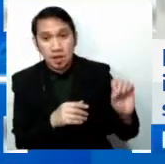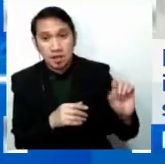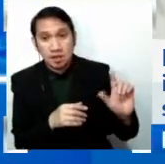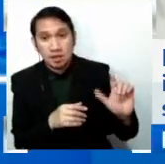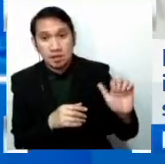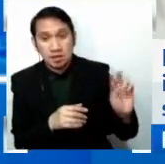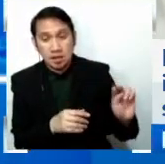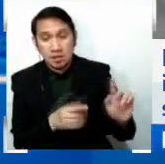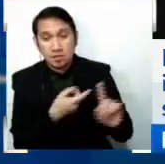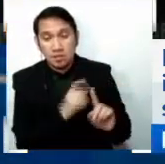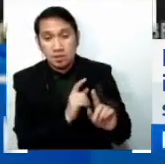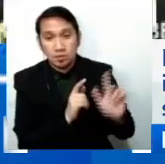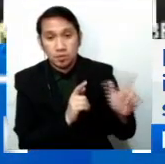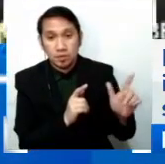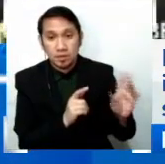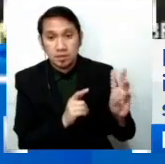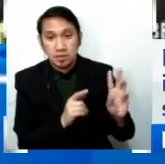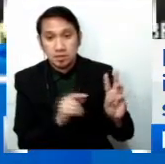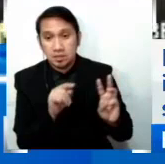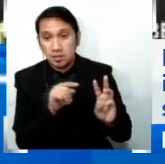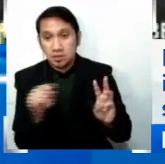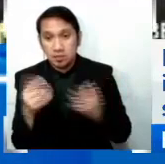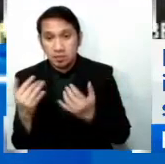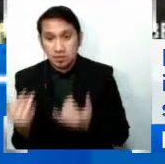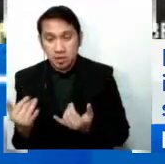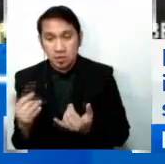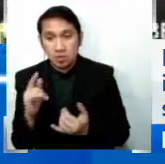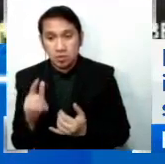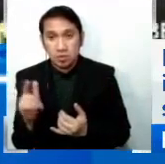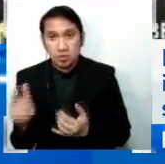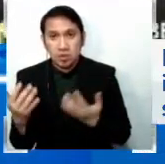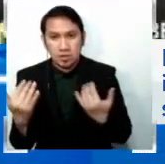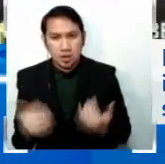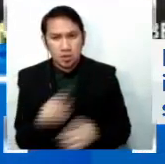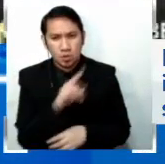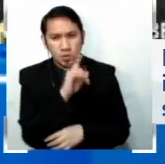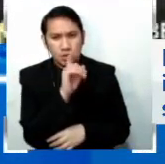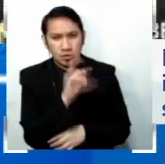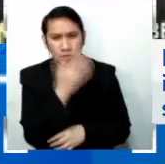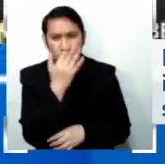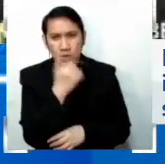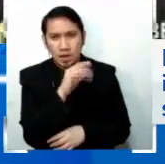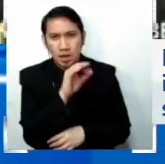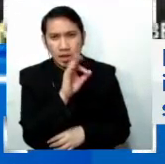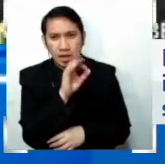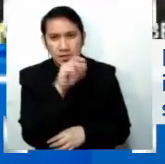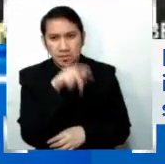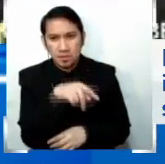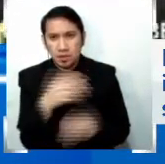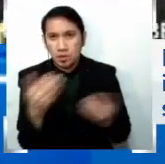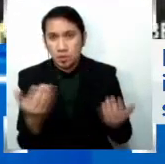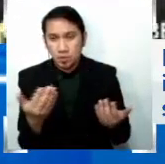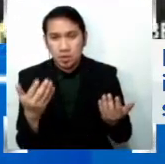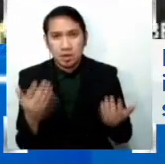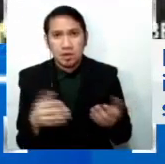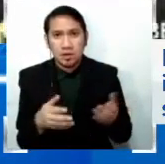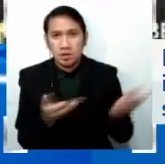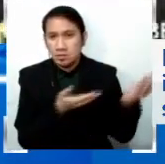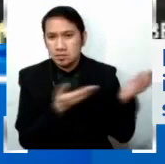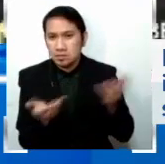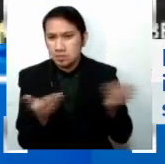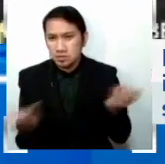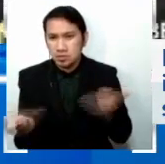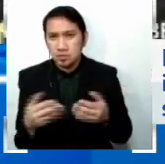hanggang mag-resign ito ngayong taon. Kwinesyon din ni Gordon kung bakit sa AFP Logcom Warehouse sa Camp Aguinaldo iniimbak ang medical